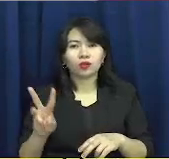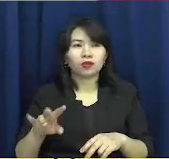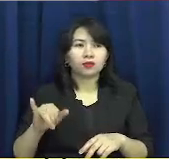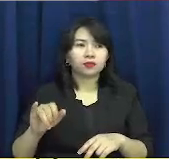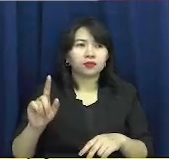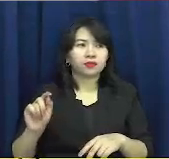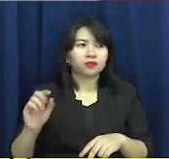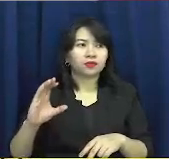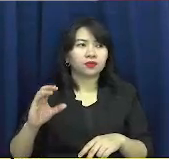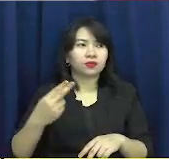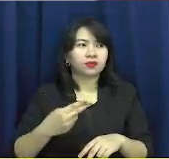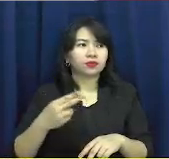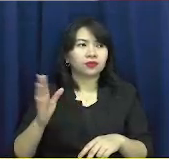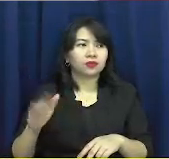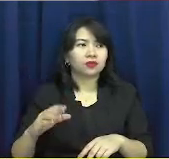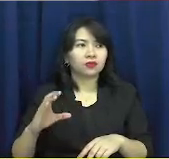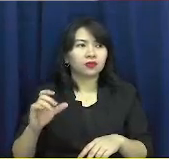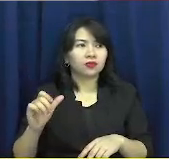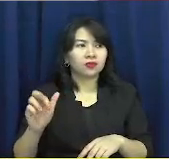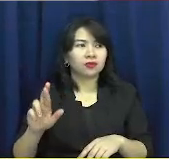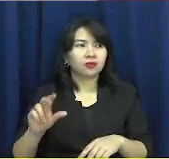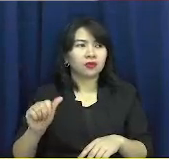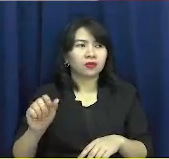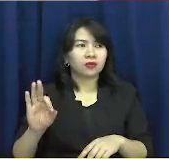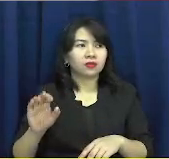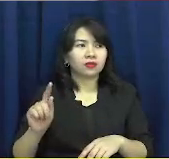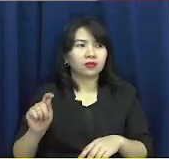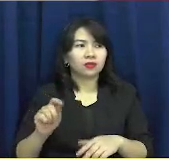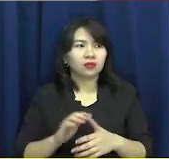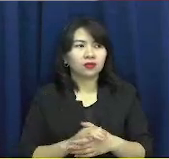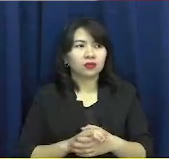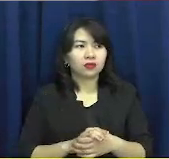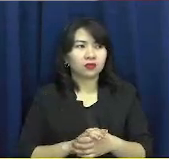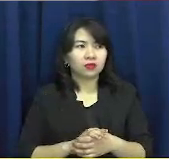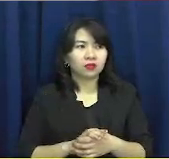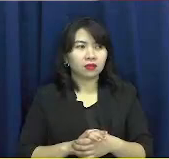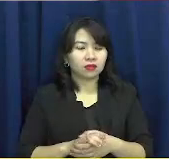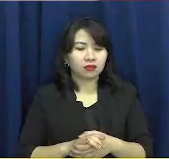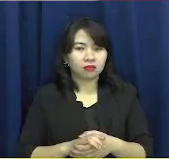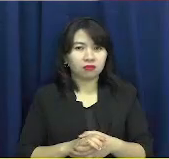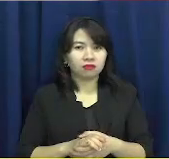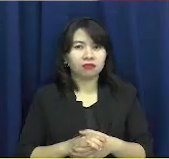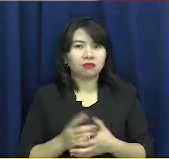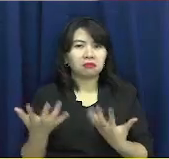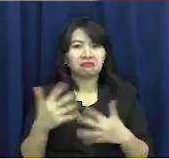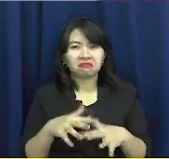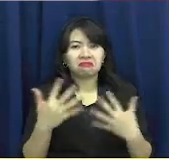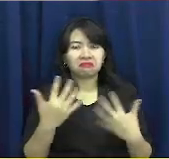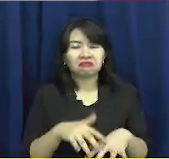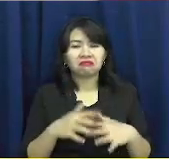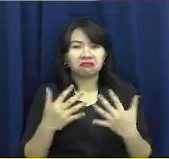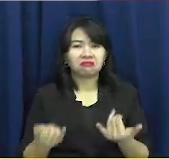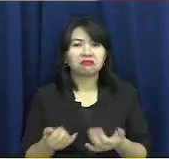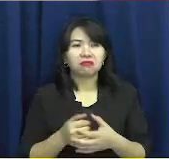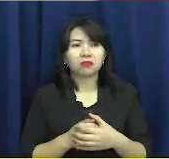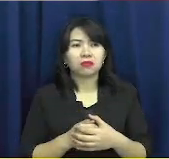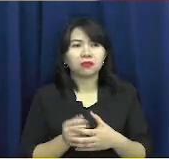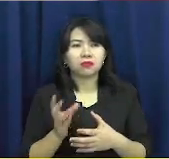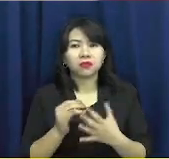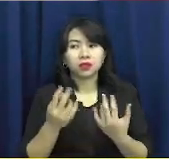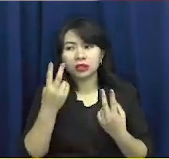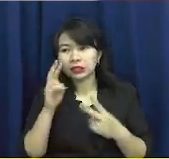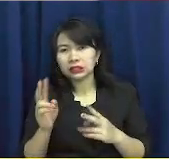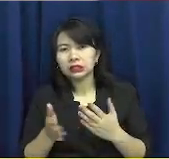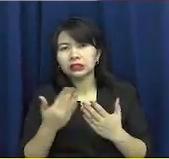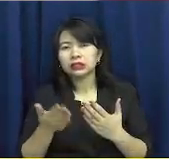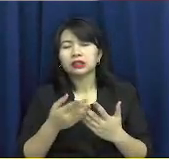albularyo, kakuntsaba niya yung mga ano, pag may bago pipitikan ka para sabi, ay magpaano ka doon sa albularyo, kita yung albularyo. Madali lang ganun